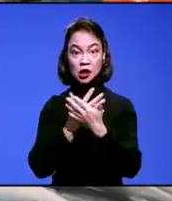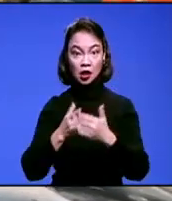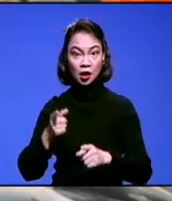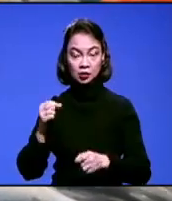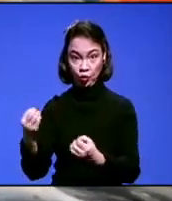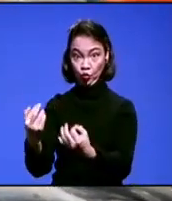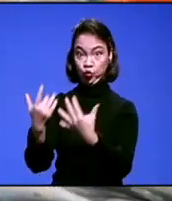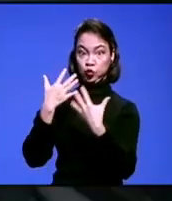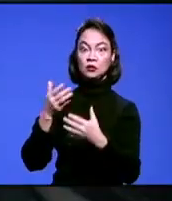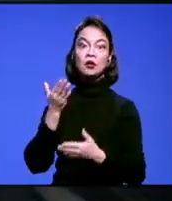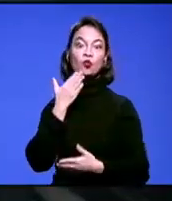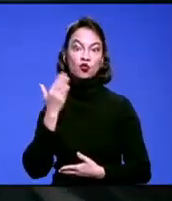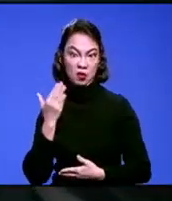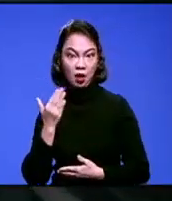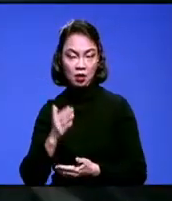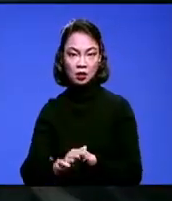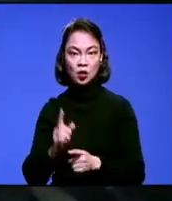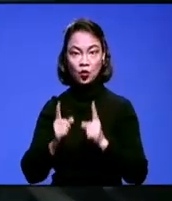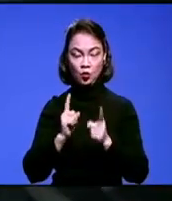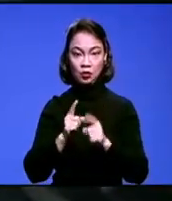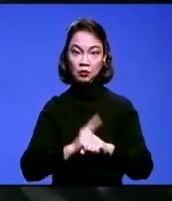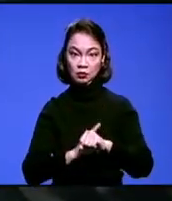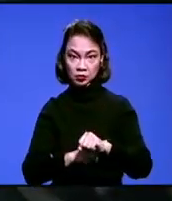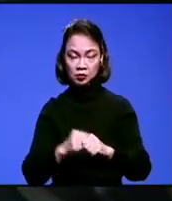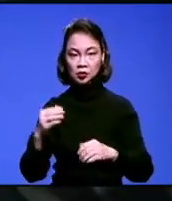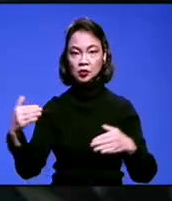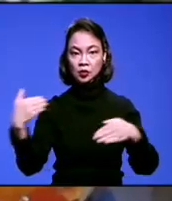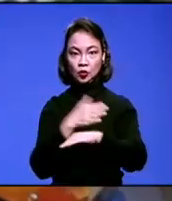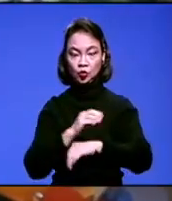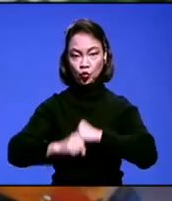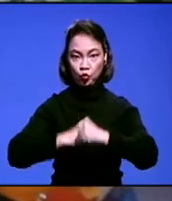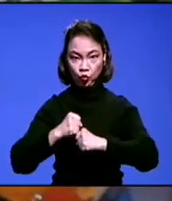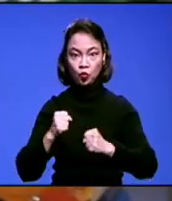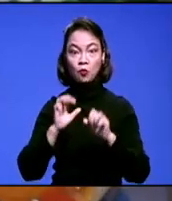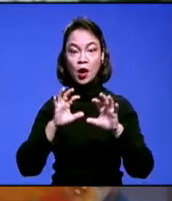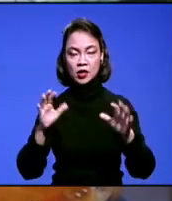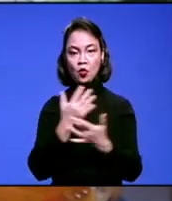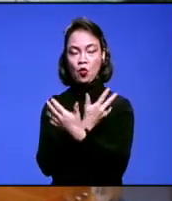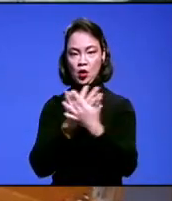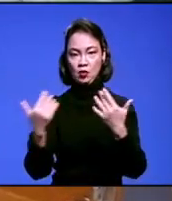tertular COVID-19, apalagi saat mereka beraktivitas di lingkungan yang ramai orang.